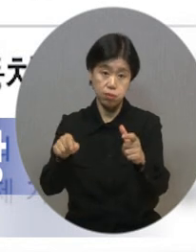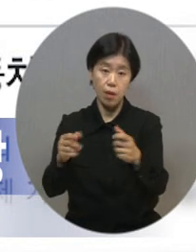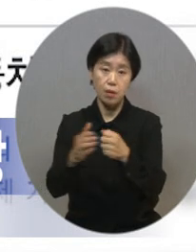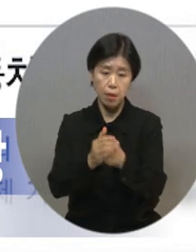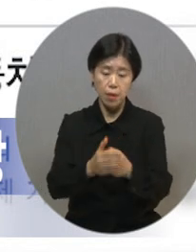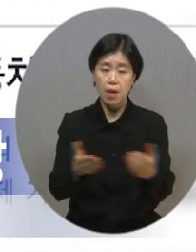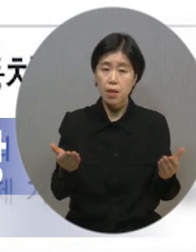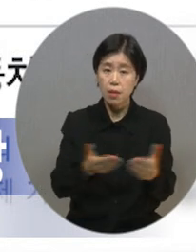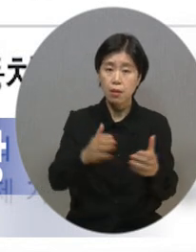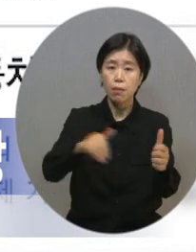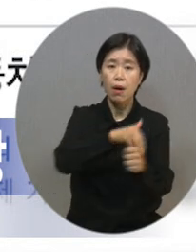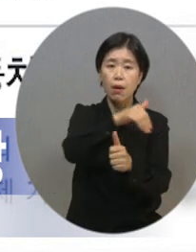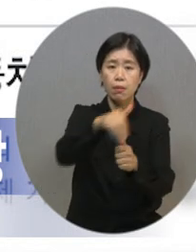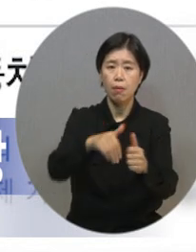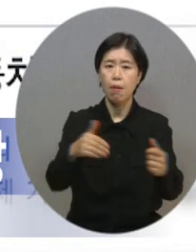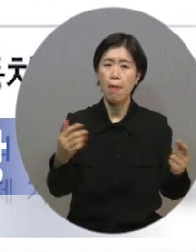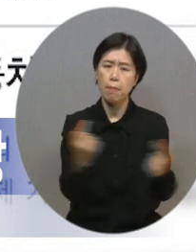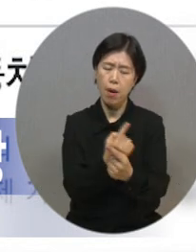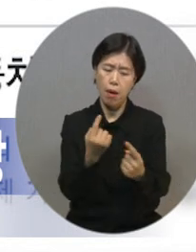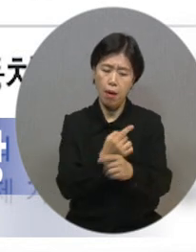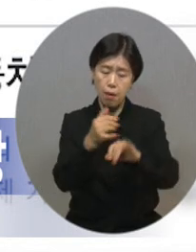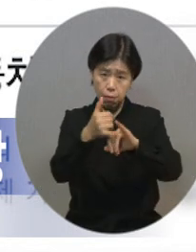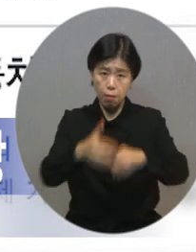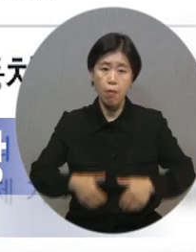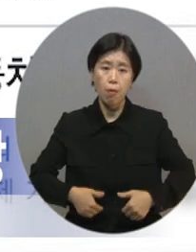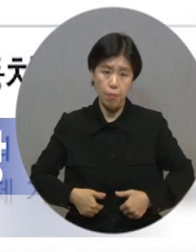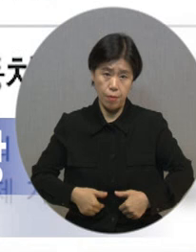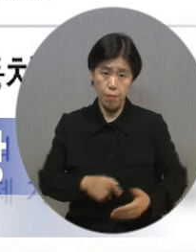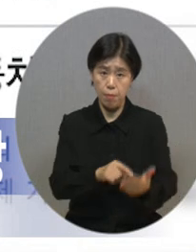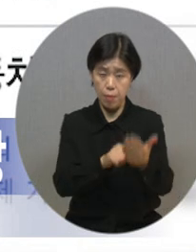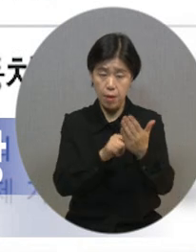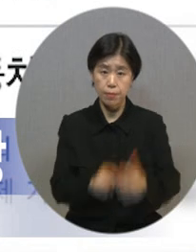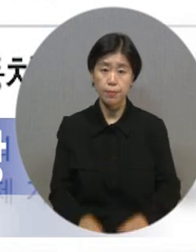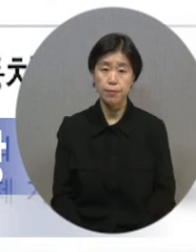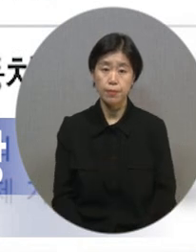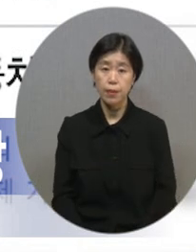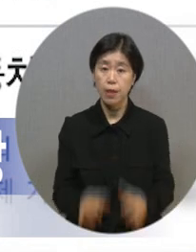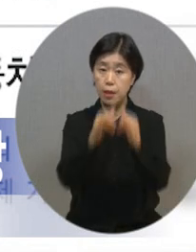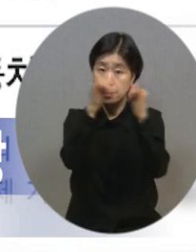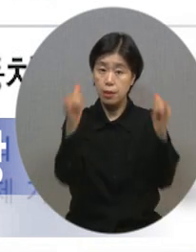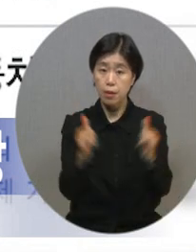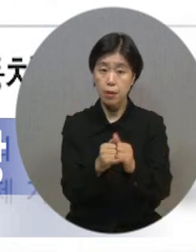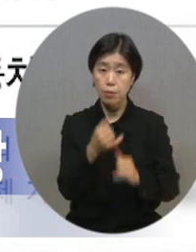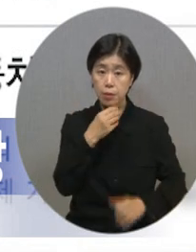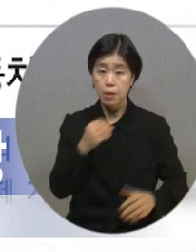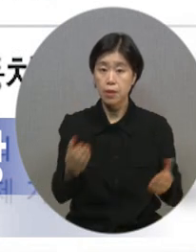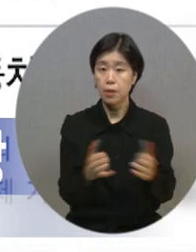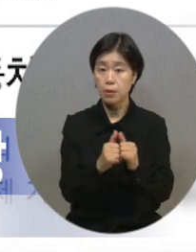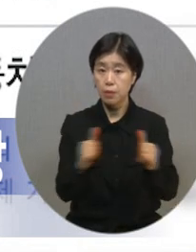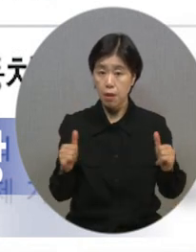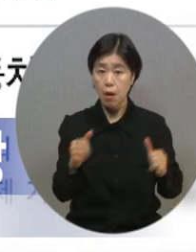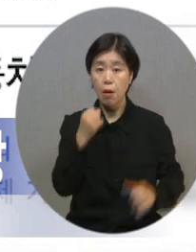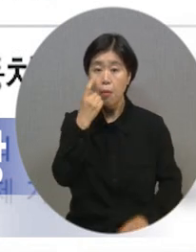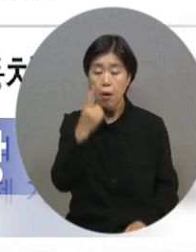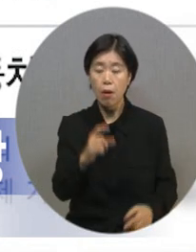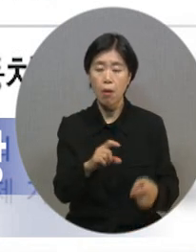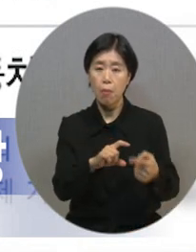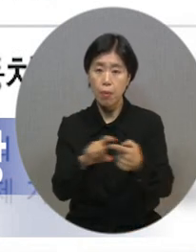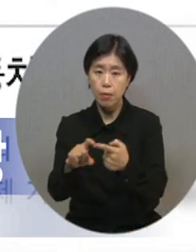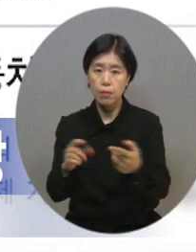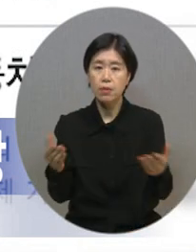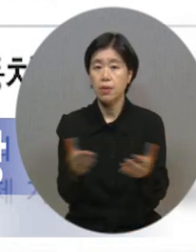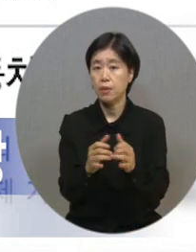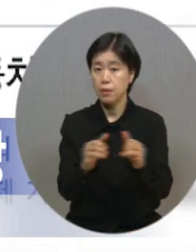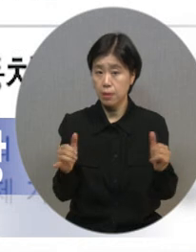근무환경의 개선이 필요한 것으로 나타났습니다 한편 사회복지 종사자의 월평균 근로 시간은